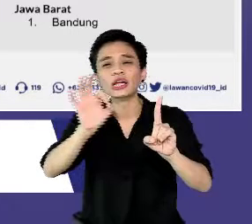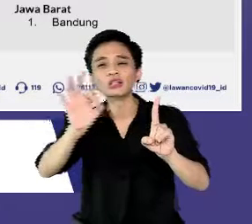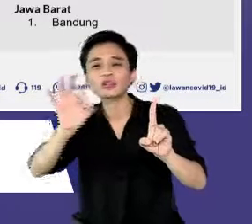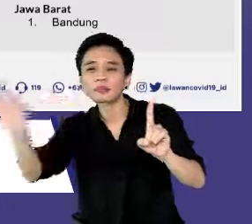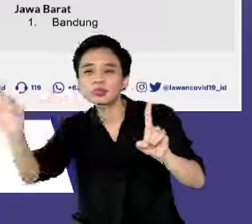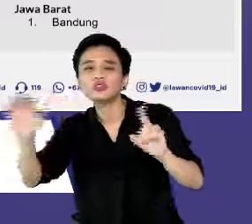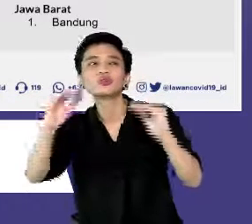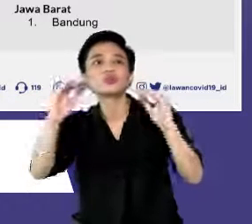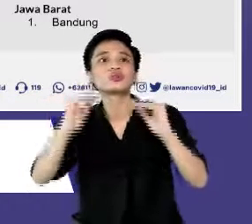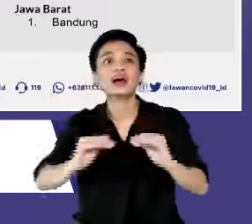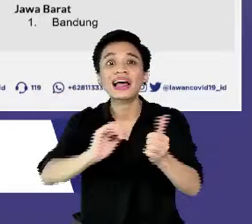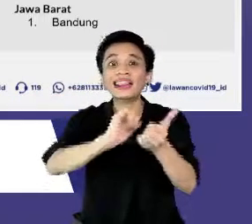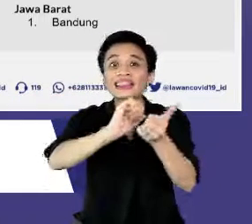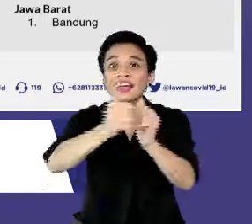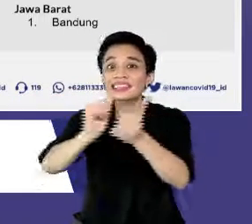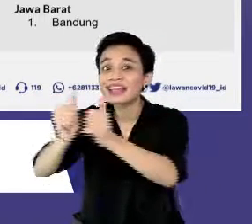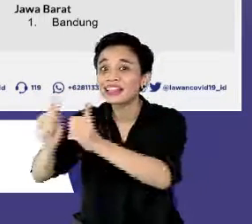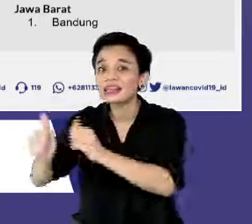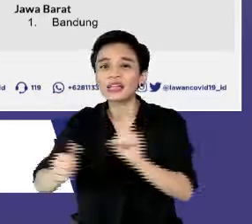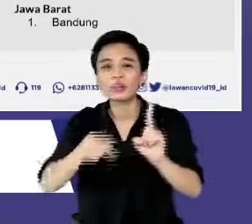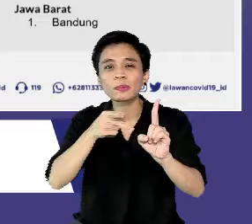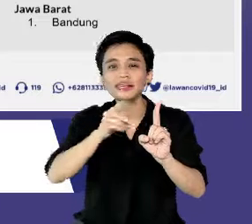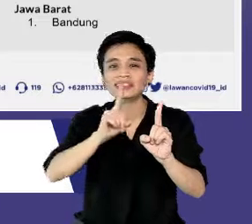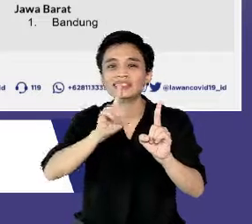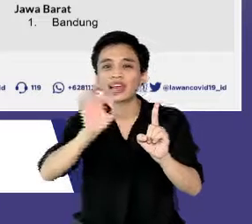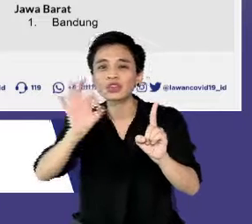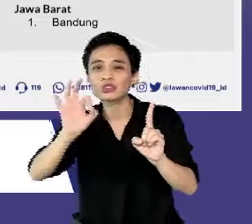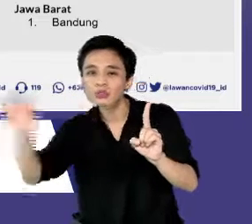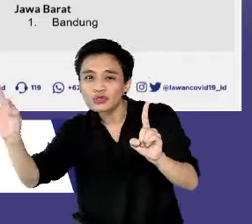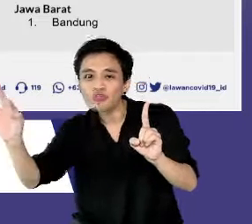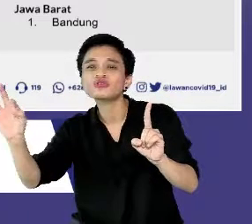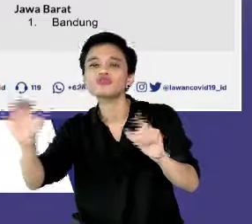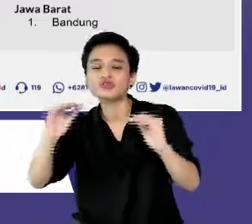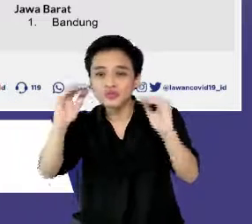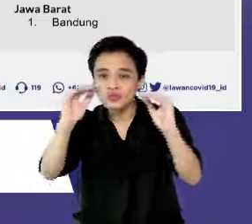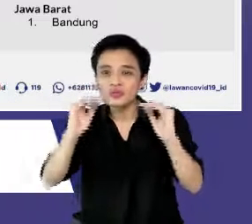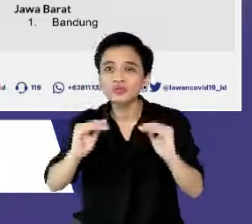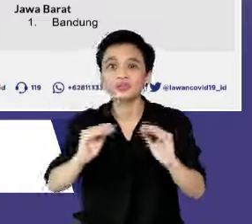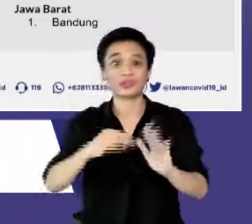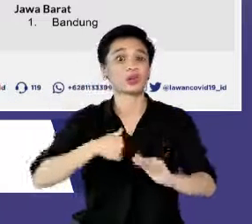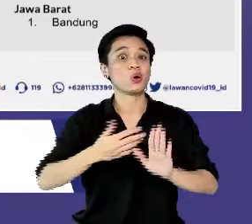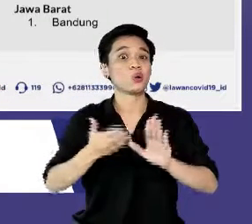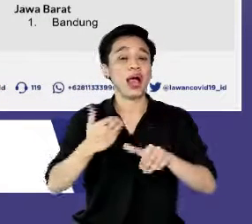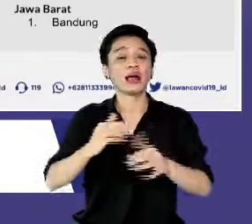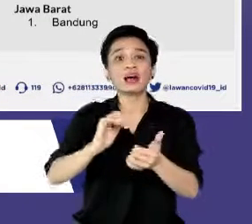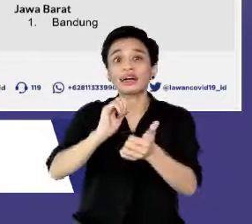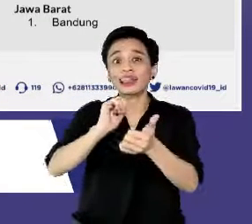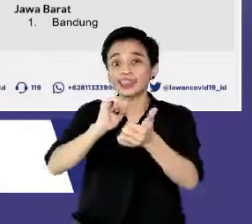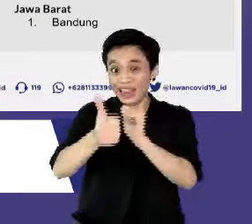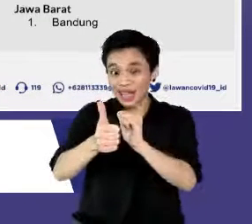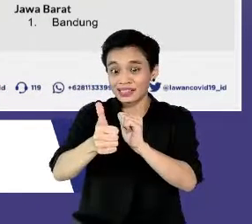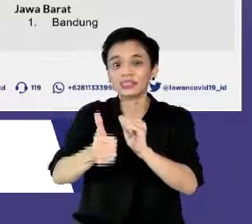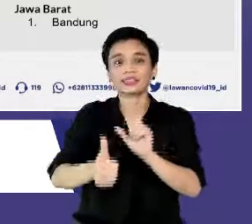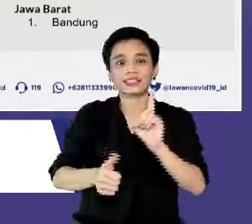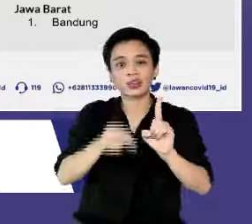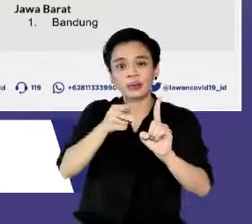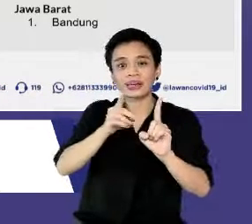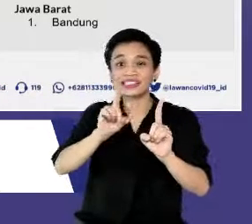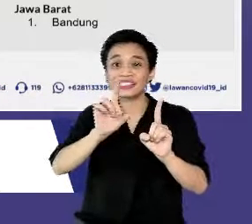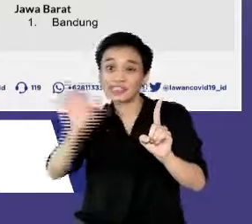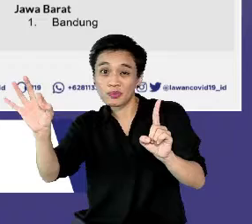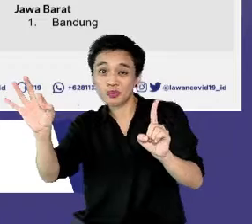jumlah testing per 100.000 penduduk kami ulangi jumlah testing perseribu